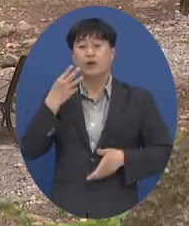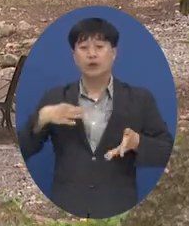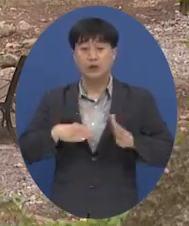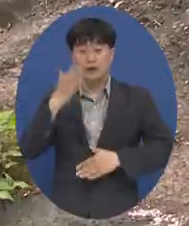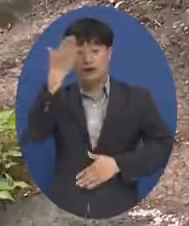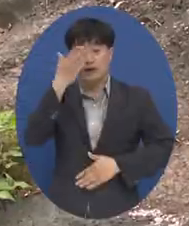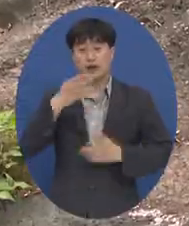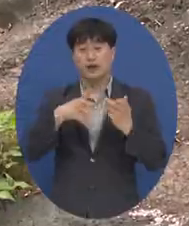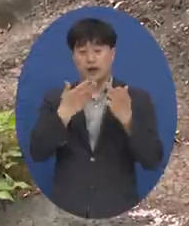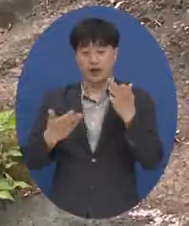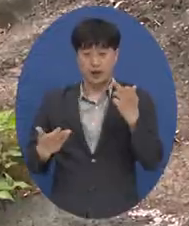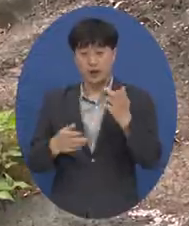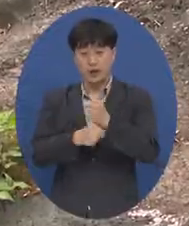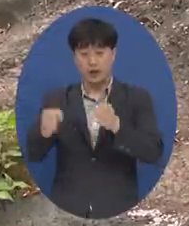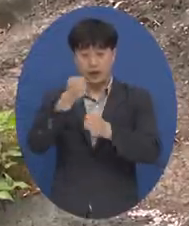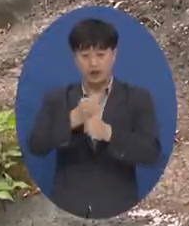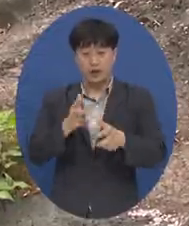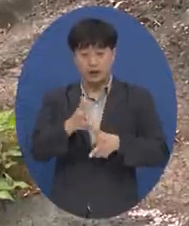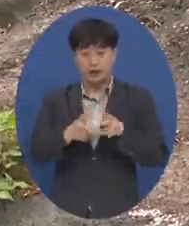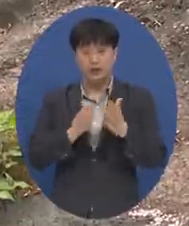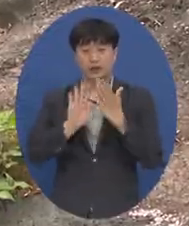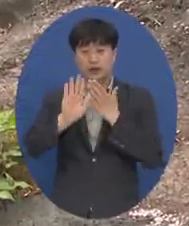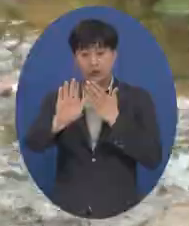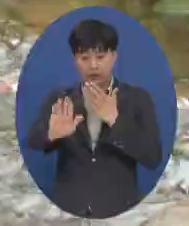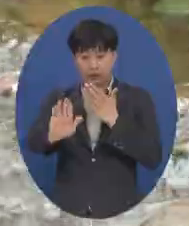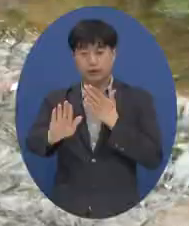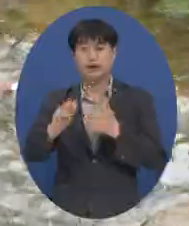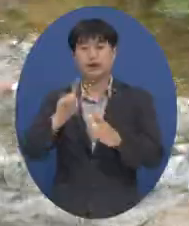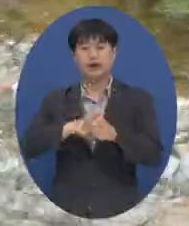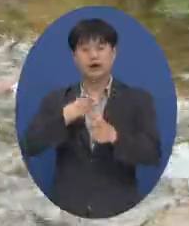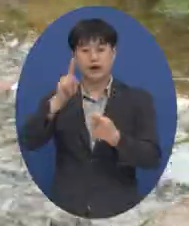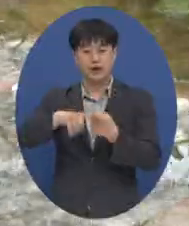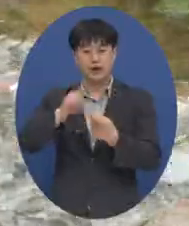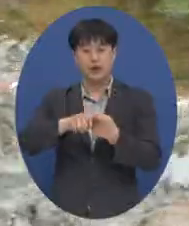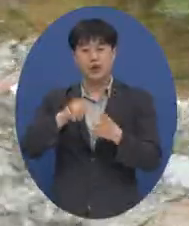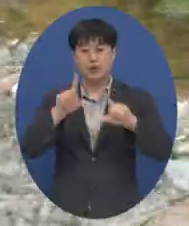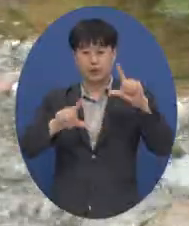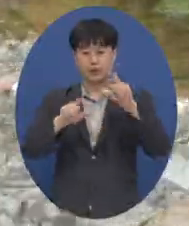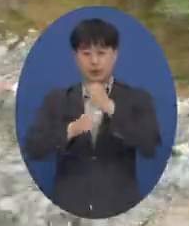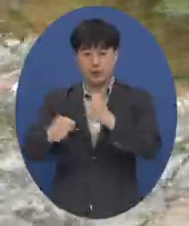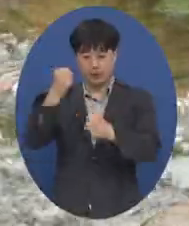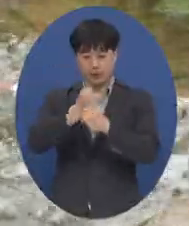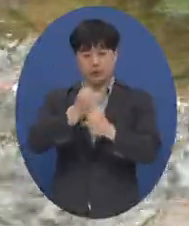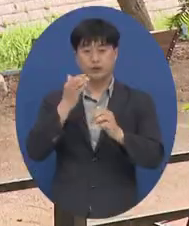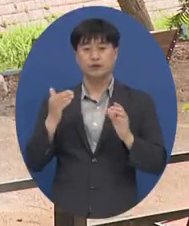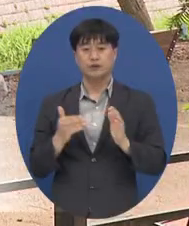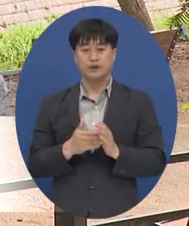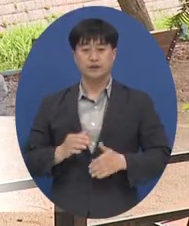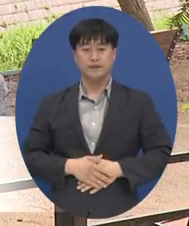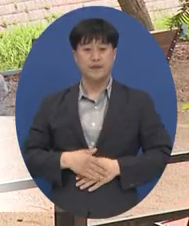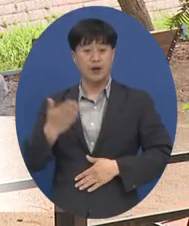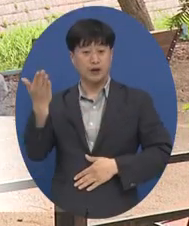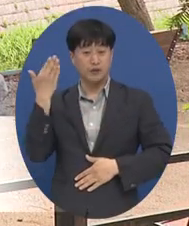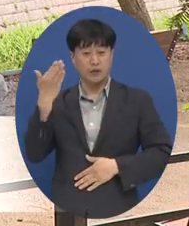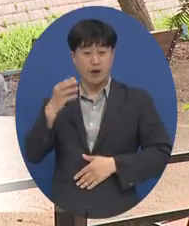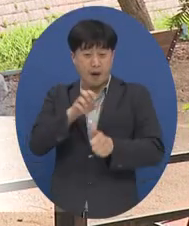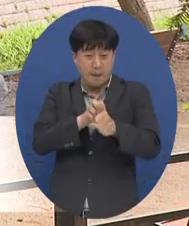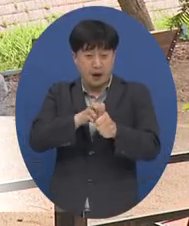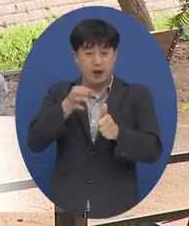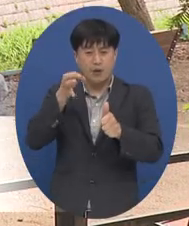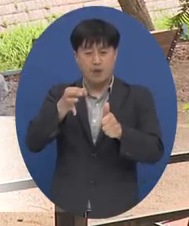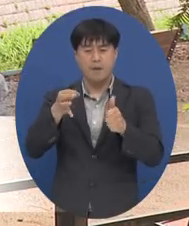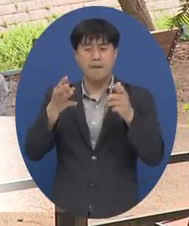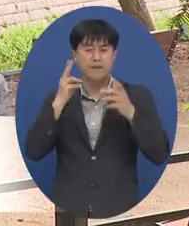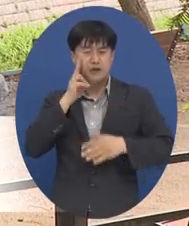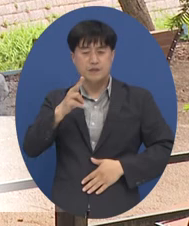경기도의 청정하천 계곡 복원 사업 손길을 거치며 자연 그대로의 본 모습을 되찾았습니다. 예전에 바가지 요금 같은